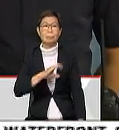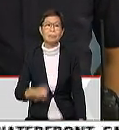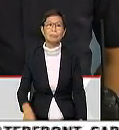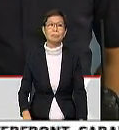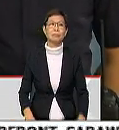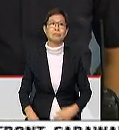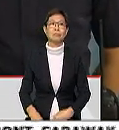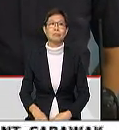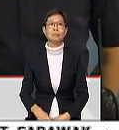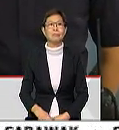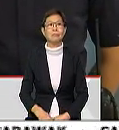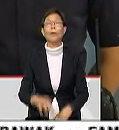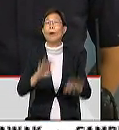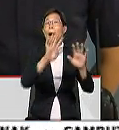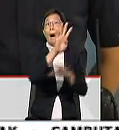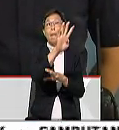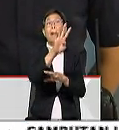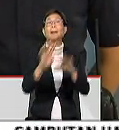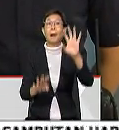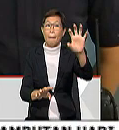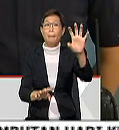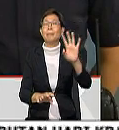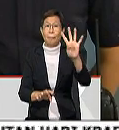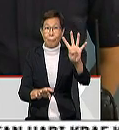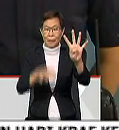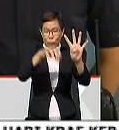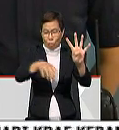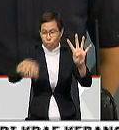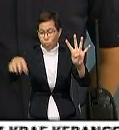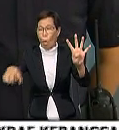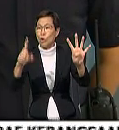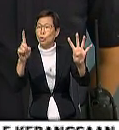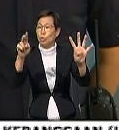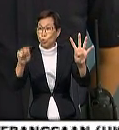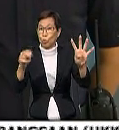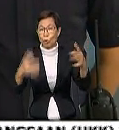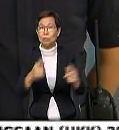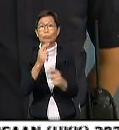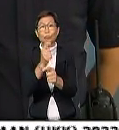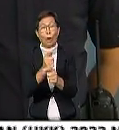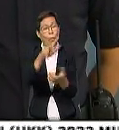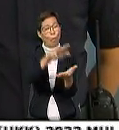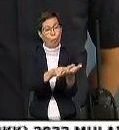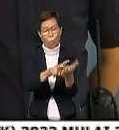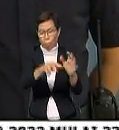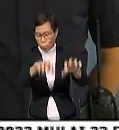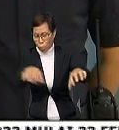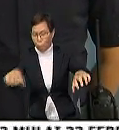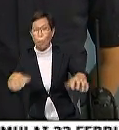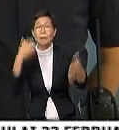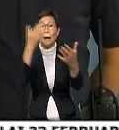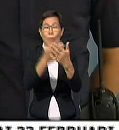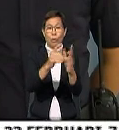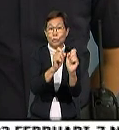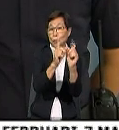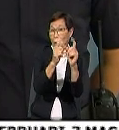Di berapa pusat? Di 4 dun yang telah ditetapkan tadi. Setakat pukul sekarang ni dalam pukul